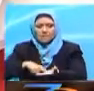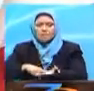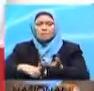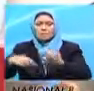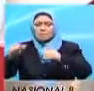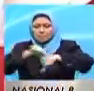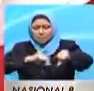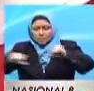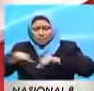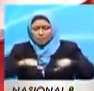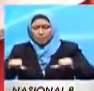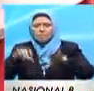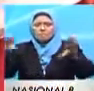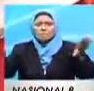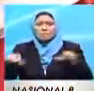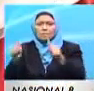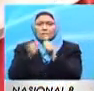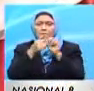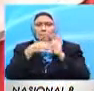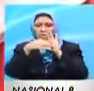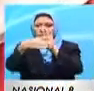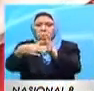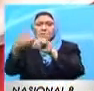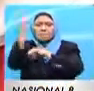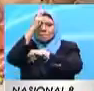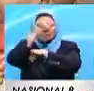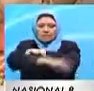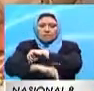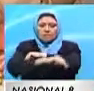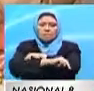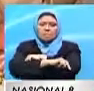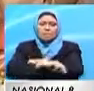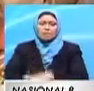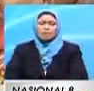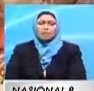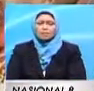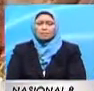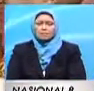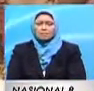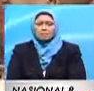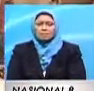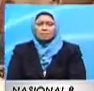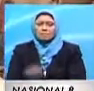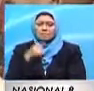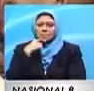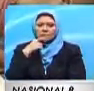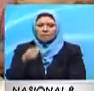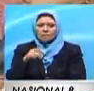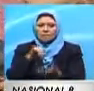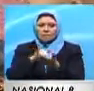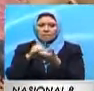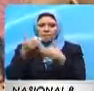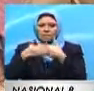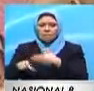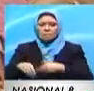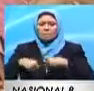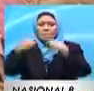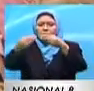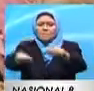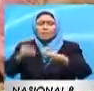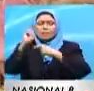dijalankan dengan kerjasama kerajaan Negeri Beliau berkata demikian sepas